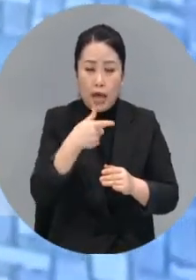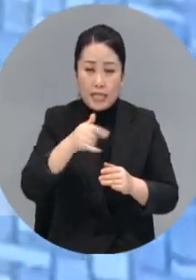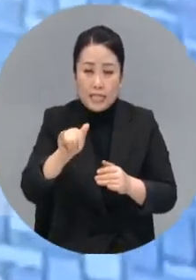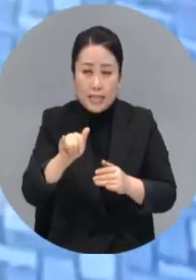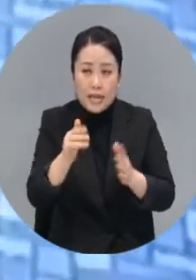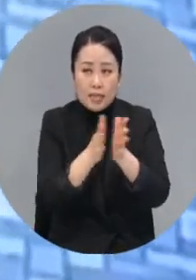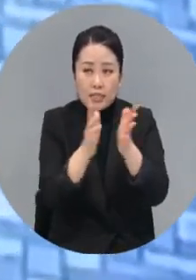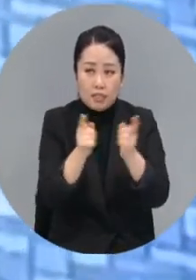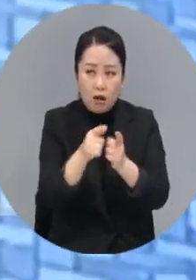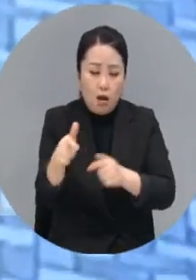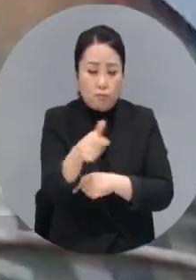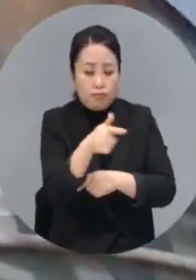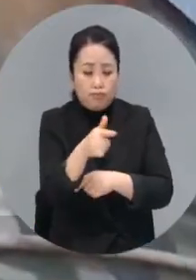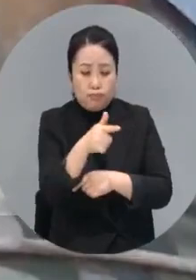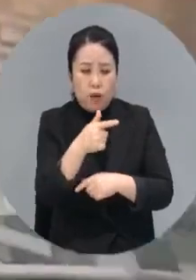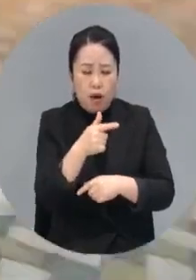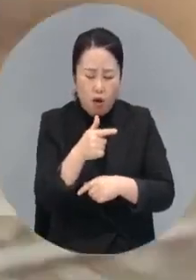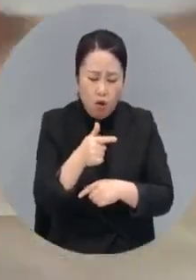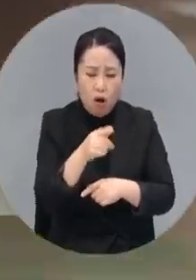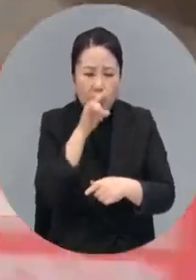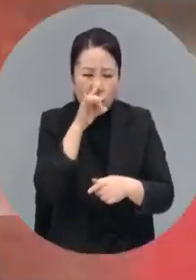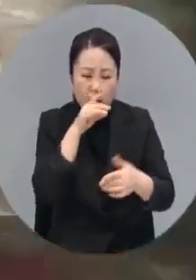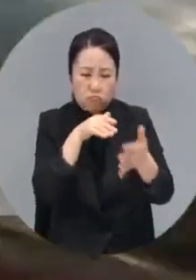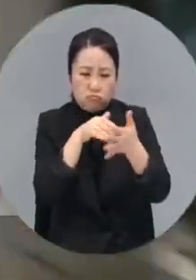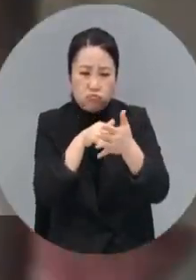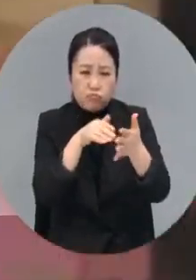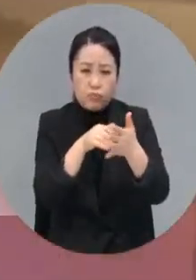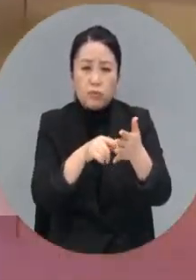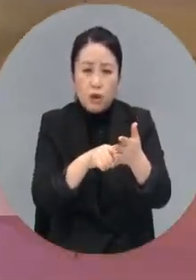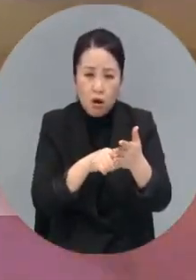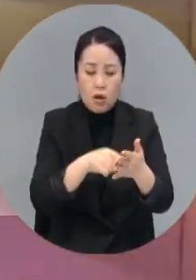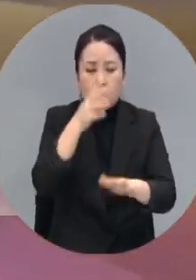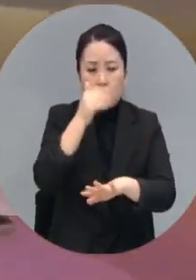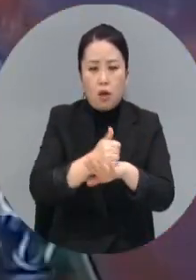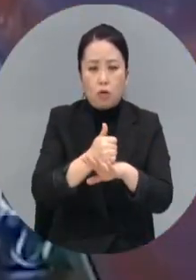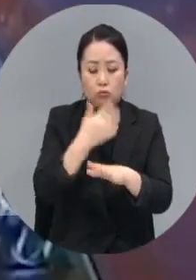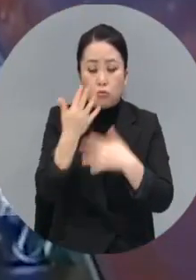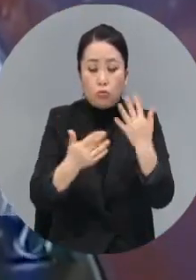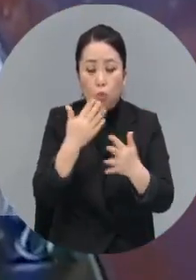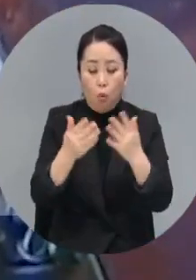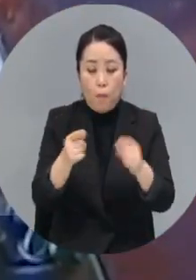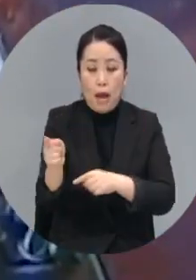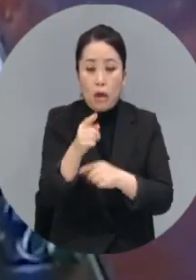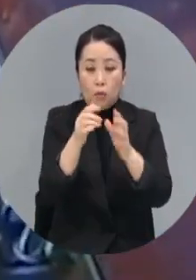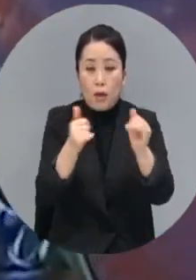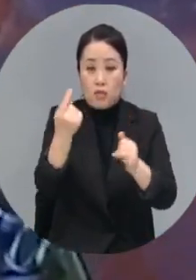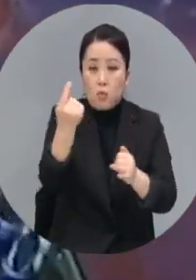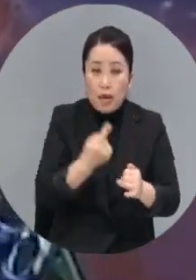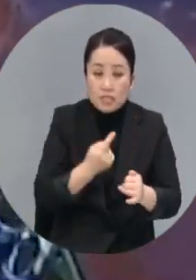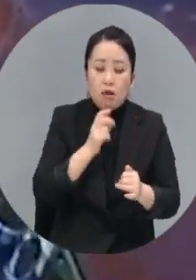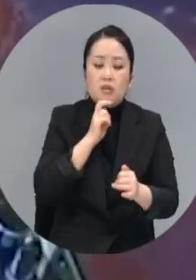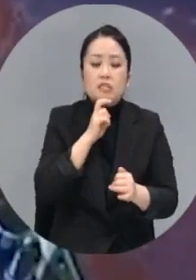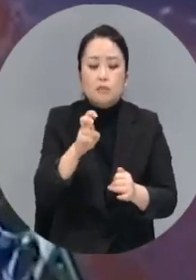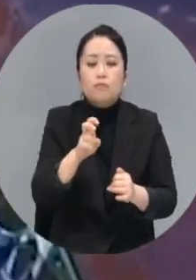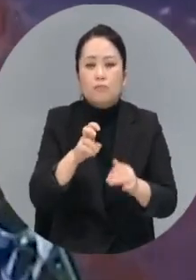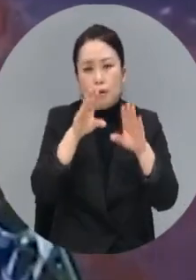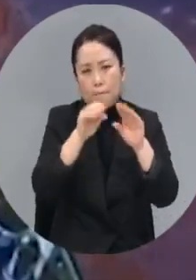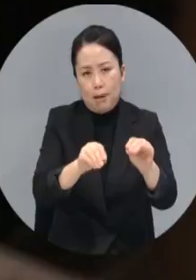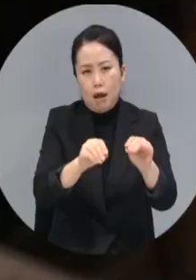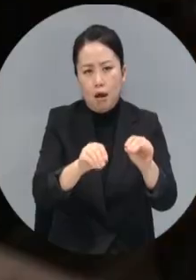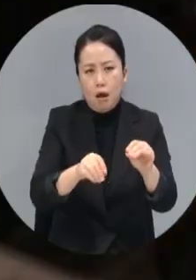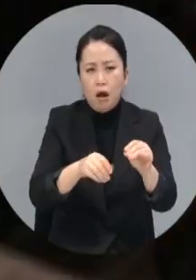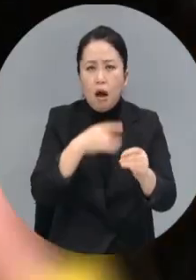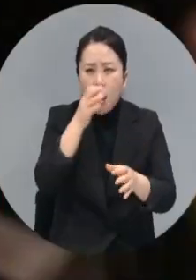끄려 시도하지만 역부족입니다. 결국 소방관들이 출동해 20여 분 만에 불길을 잡았습니다. 점포는 불에